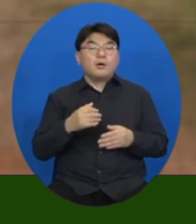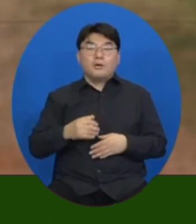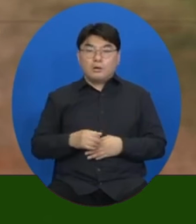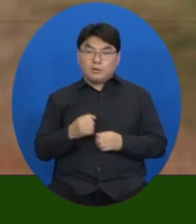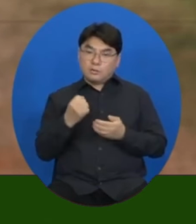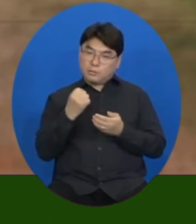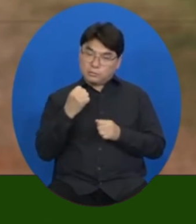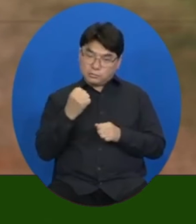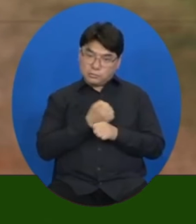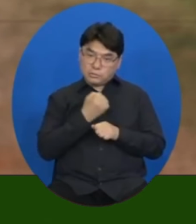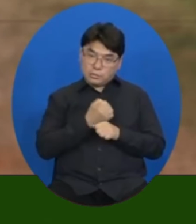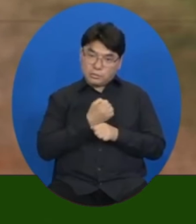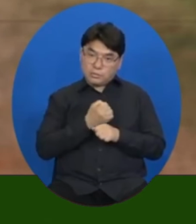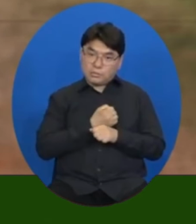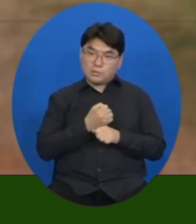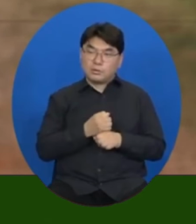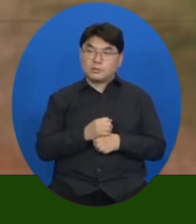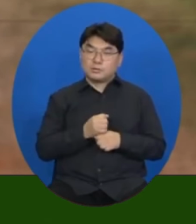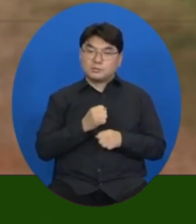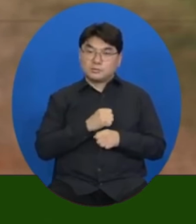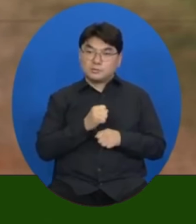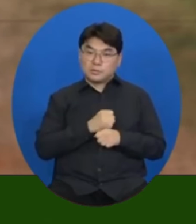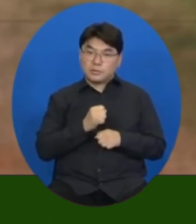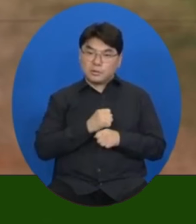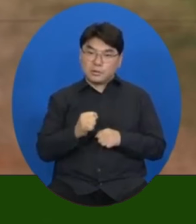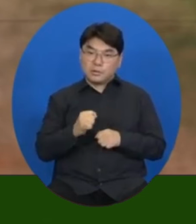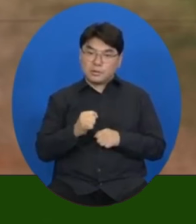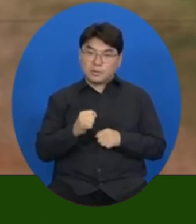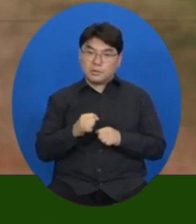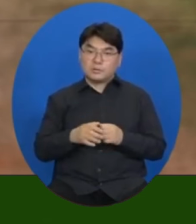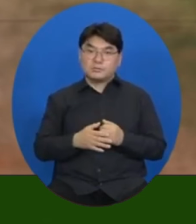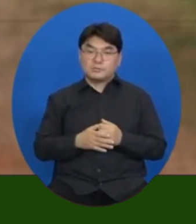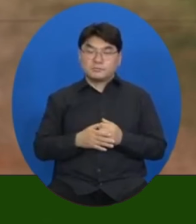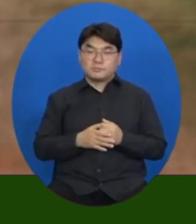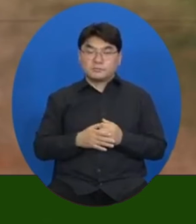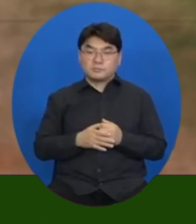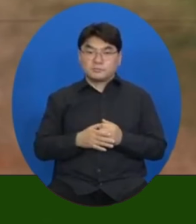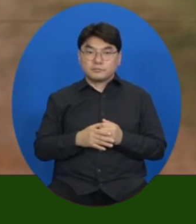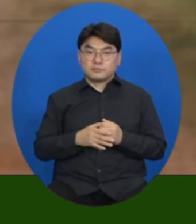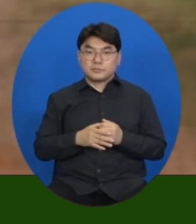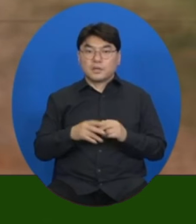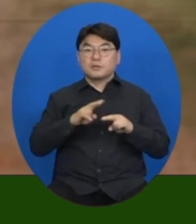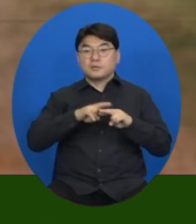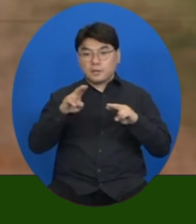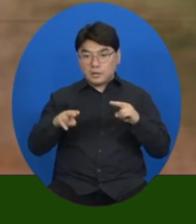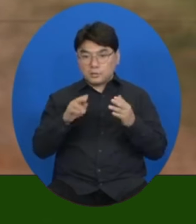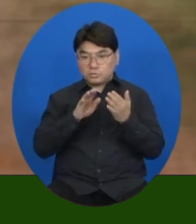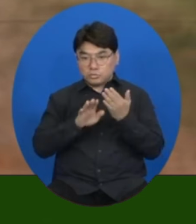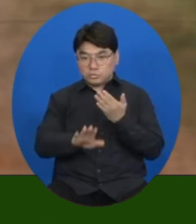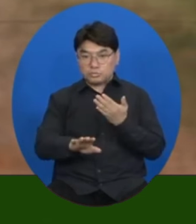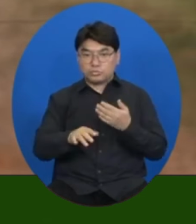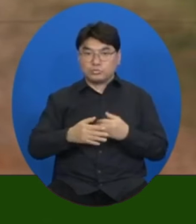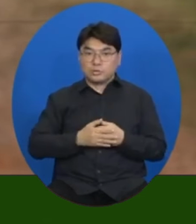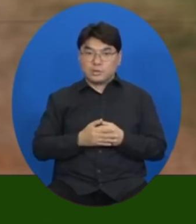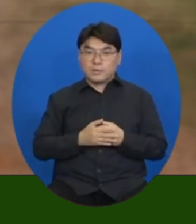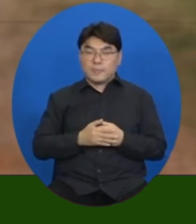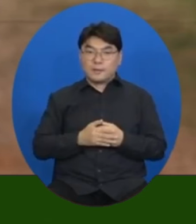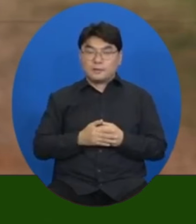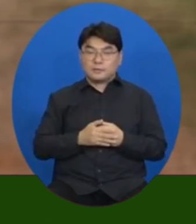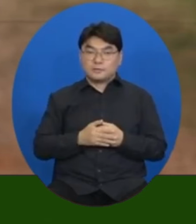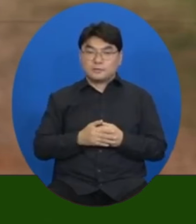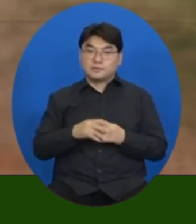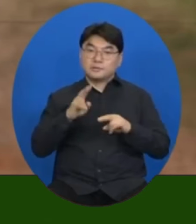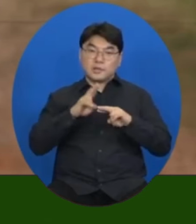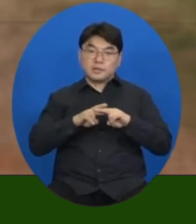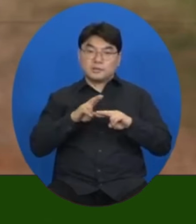들거나 몸이 불편해서 일을할 수 없게 되었을 때에 또한 은퇴를 한 이후에 더 이상 그 포지션을